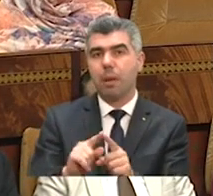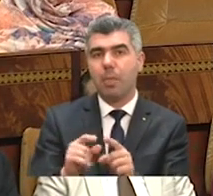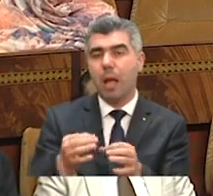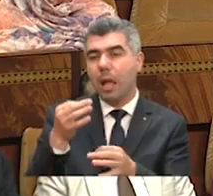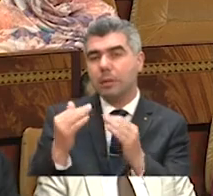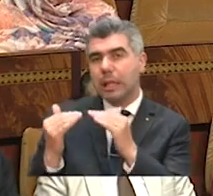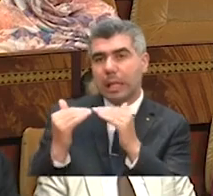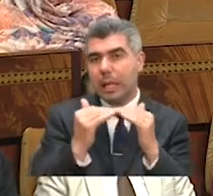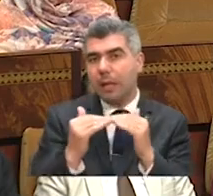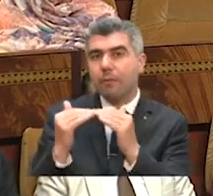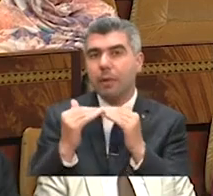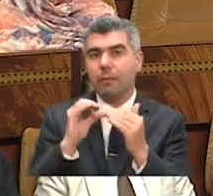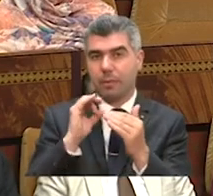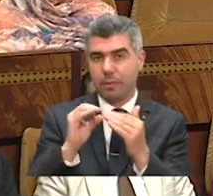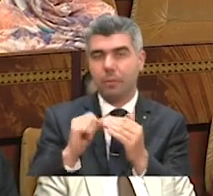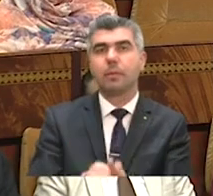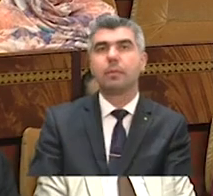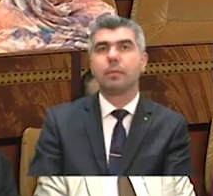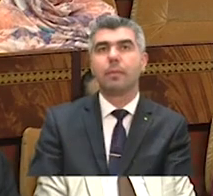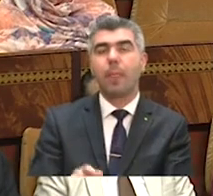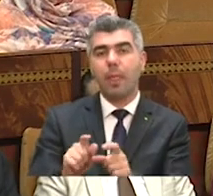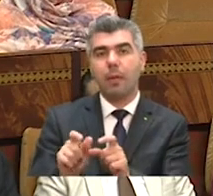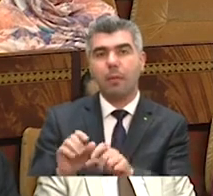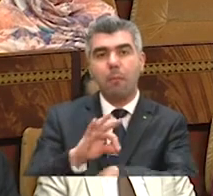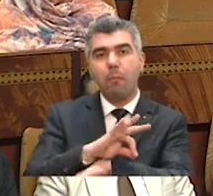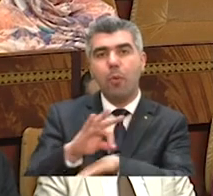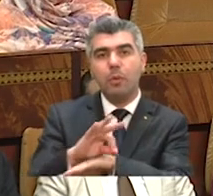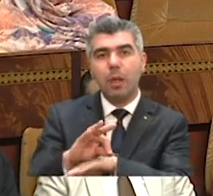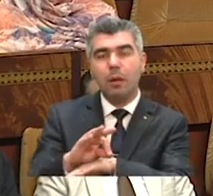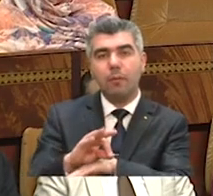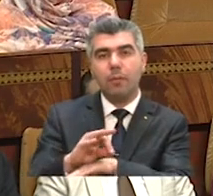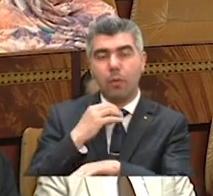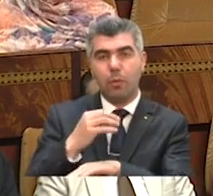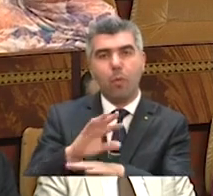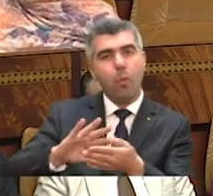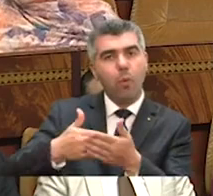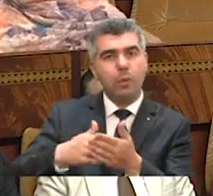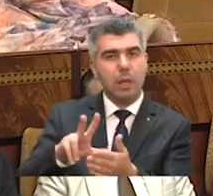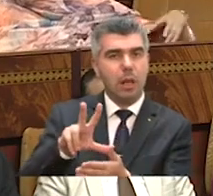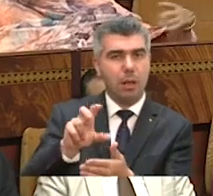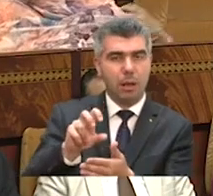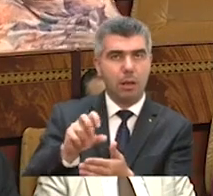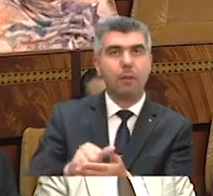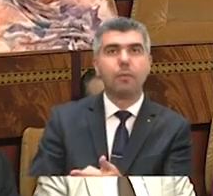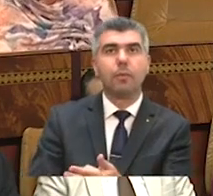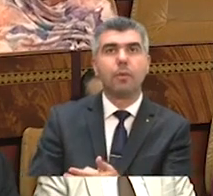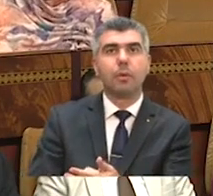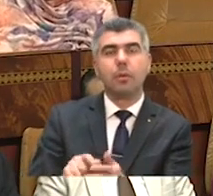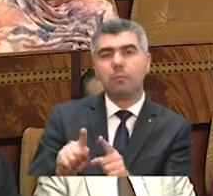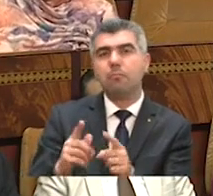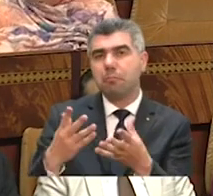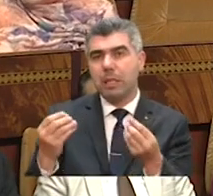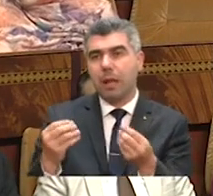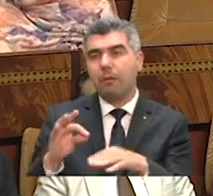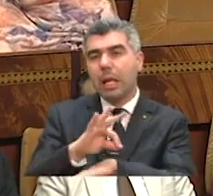وتكافؤ الفرص فيما يخص الموارد البشريه، الكل كيعرف فان في الوقت اللي كنجيو كنلقاو في واحد الاداره